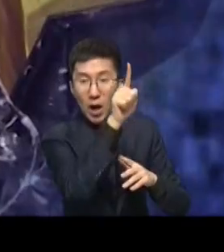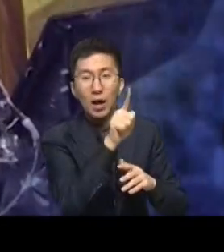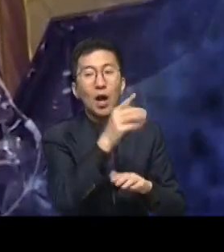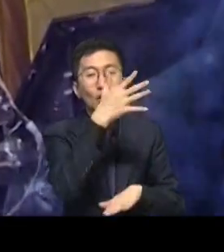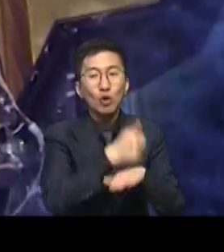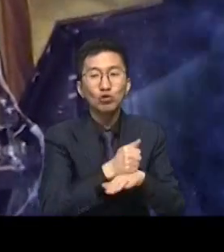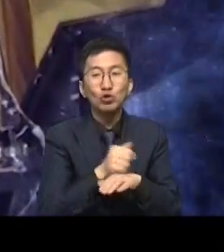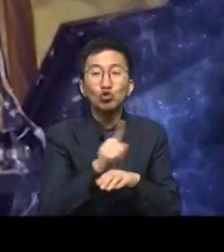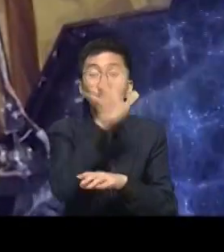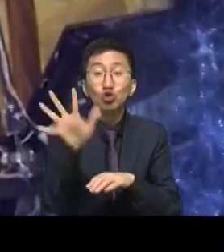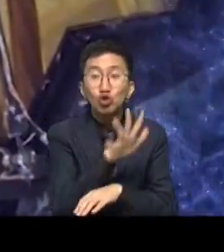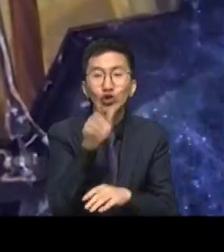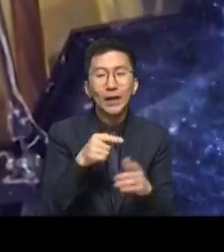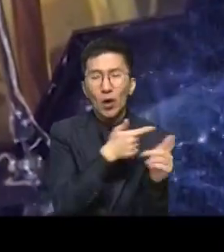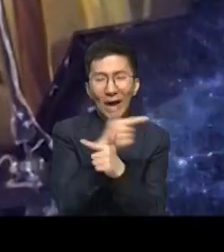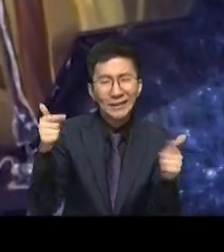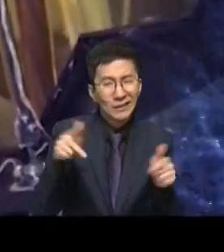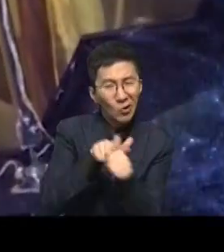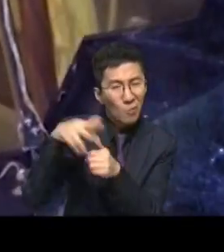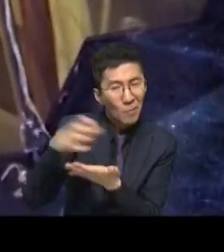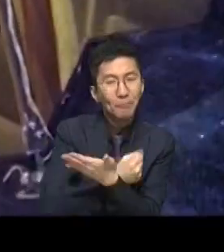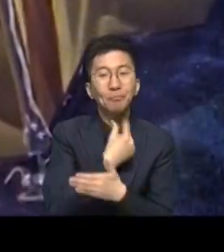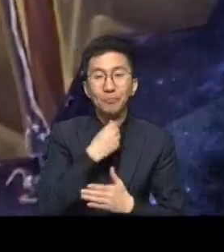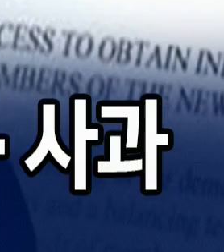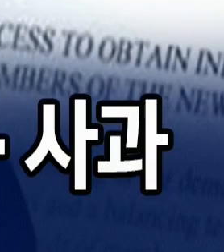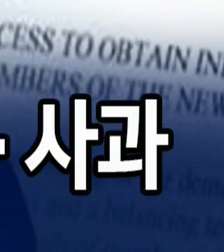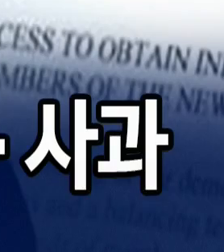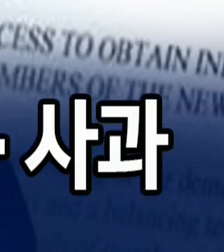기대해봅니다. SBS 서동균입니다.